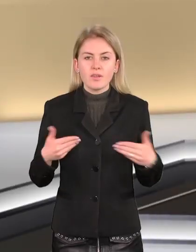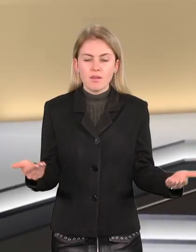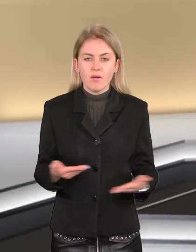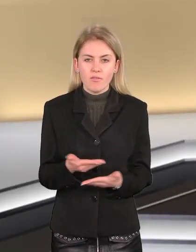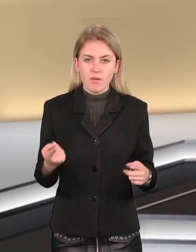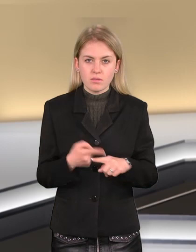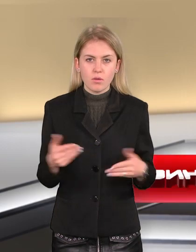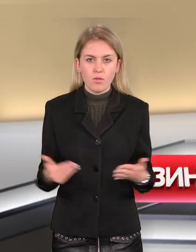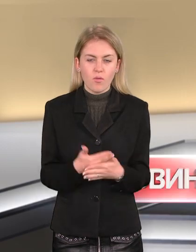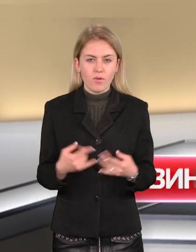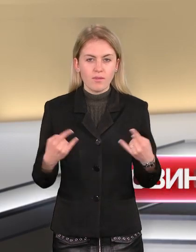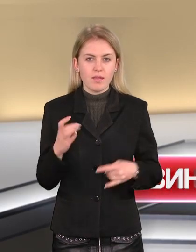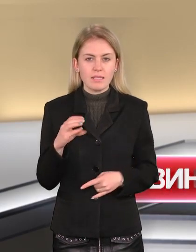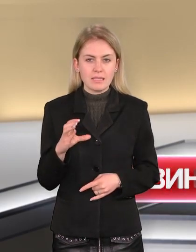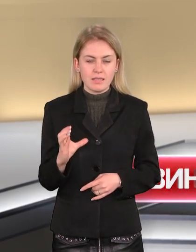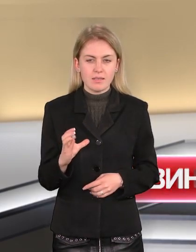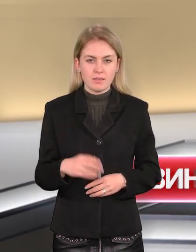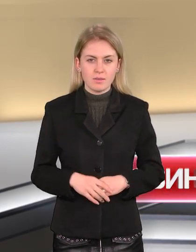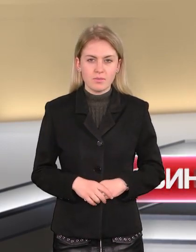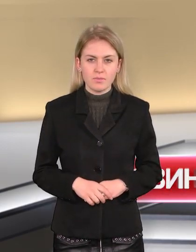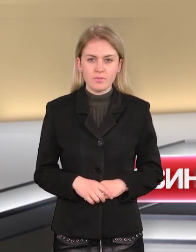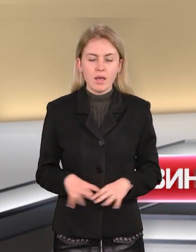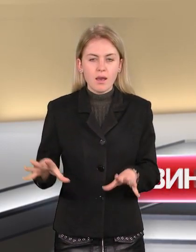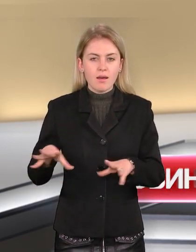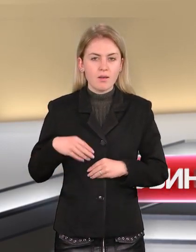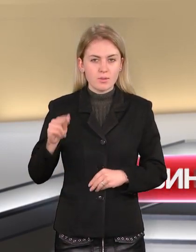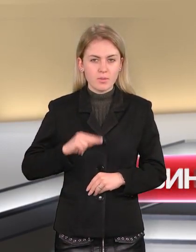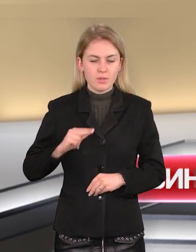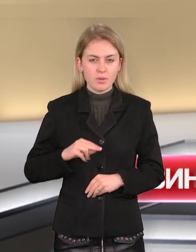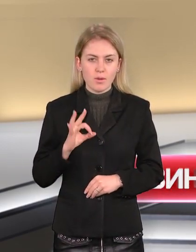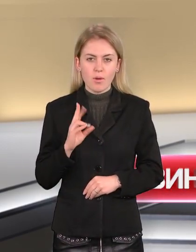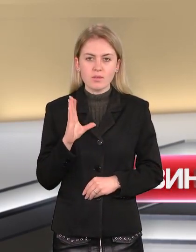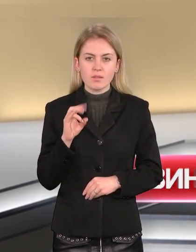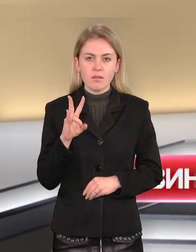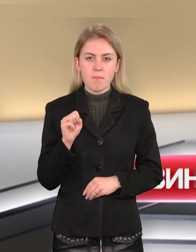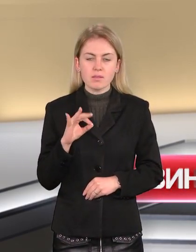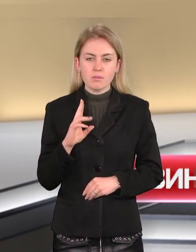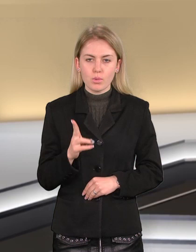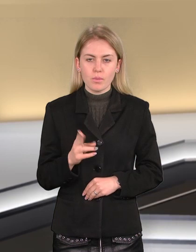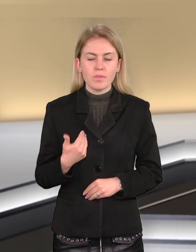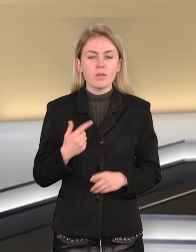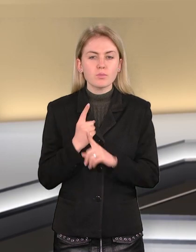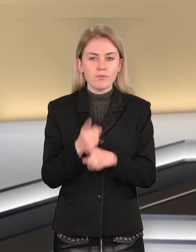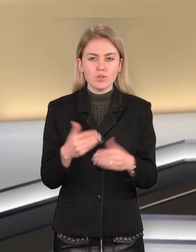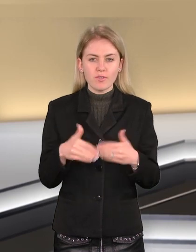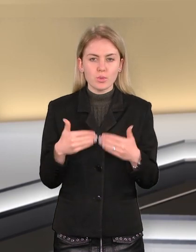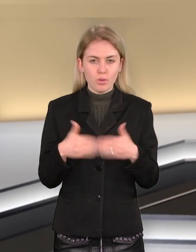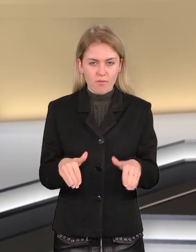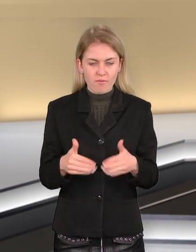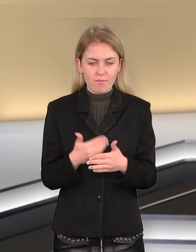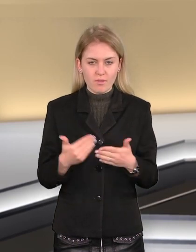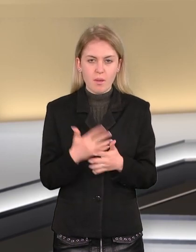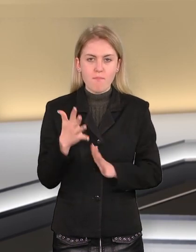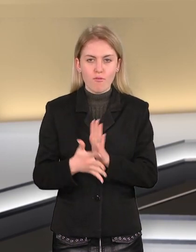вітаю вас. Це новини на СТС. І з вами я, Юлія Олефіренко. Разом зі мною в студії працює Оксана Максимук. Вона супроводжуватиме випуск новин